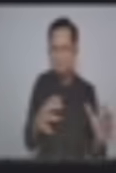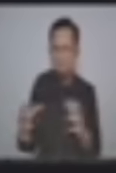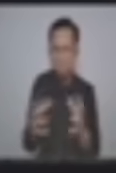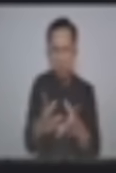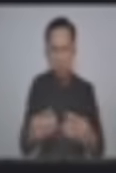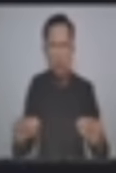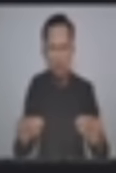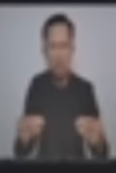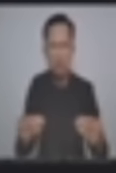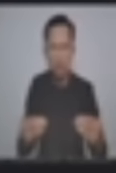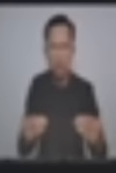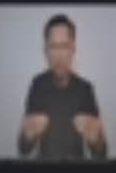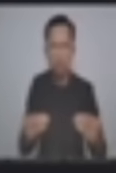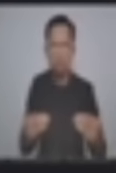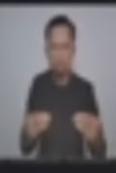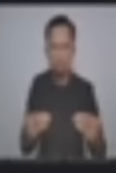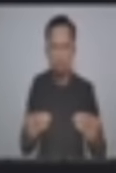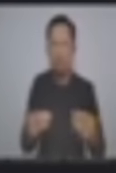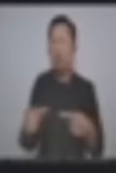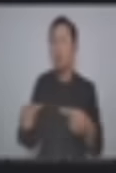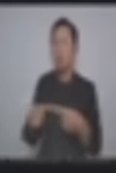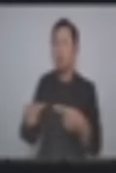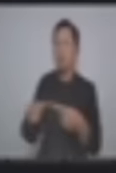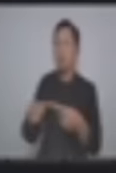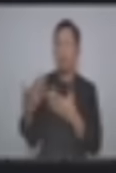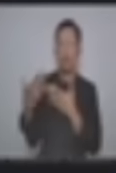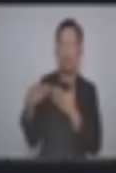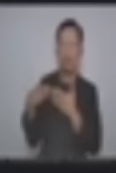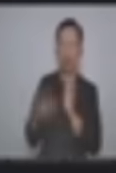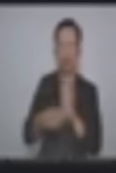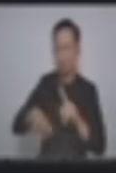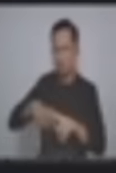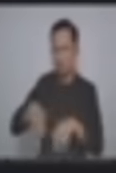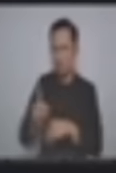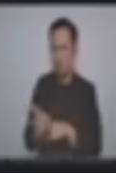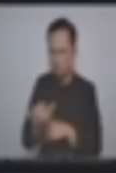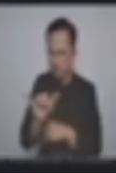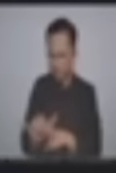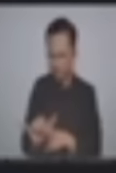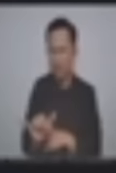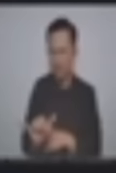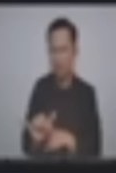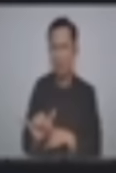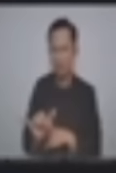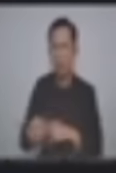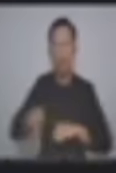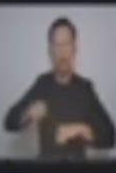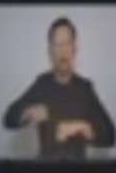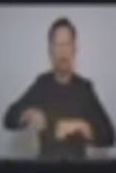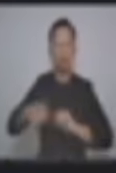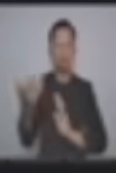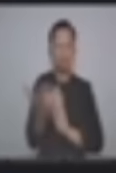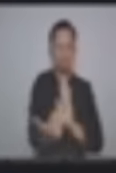presiden tidak laapat dilepaskan dari kewajiban konstitusional Mahkamah Konstitusi sebagai peradilan konstitusi